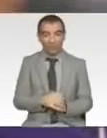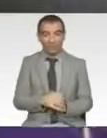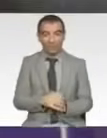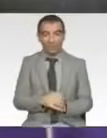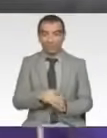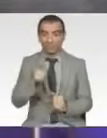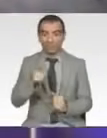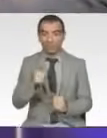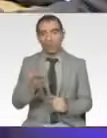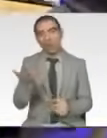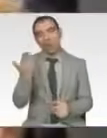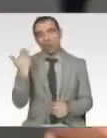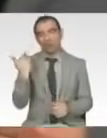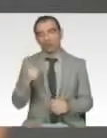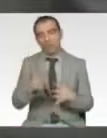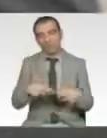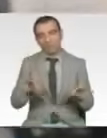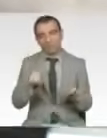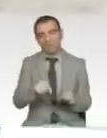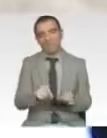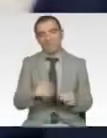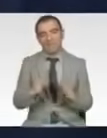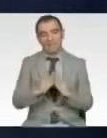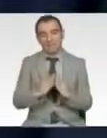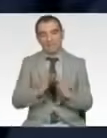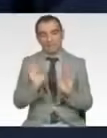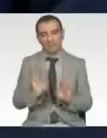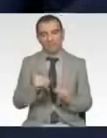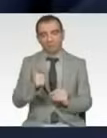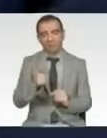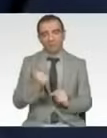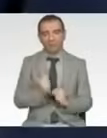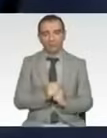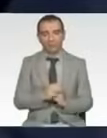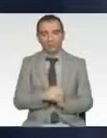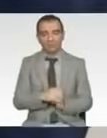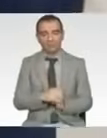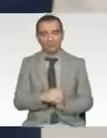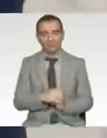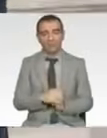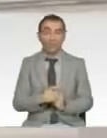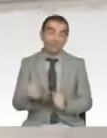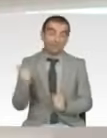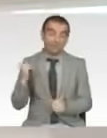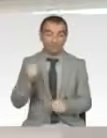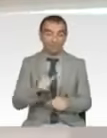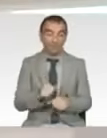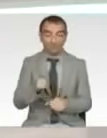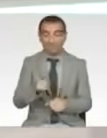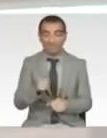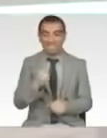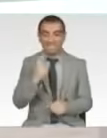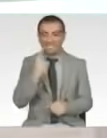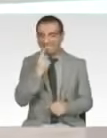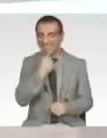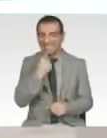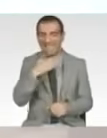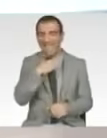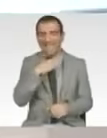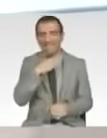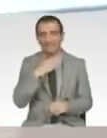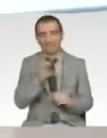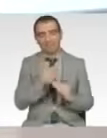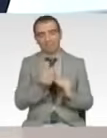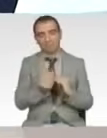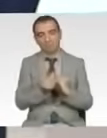düşünüyorum. Hayır, arada... onu önceden hazırlayacaksın bunu canım. Evimizde durabilir. Uyuz olacağım ne zaman? Bir de diş eti çekilmelerinde çok